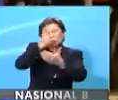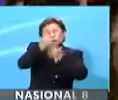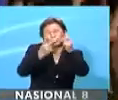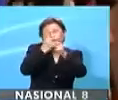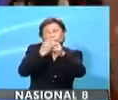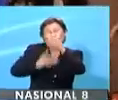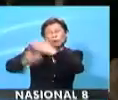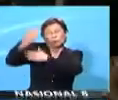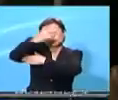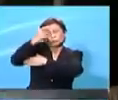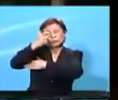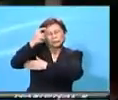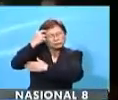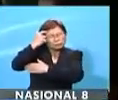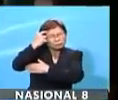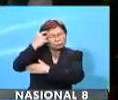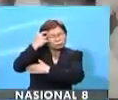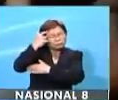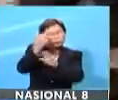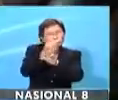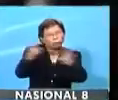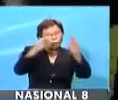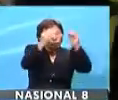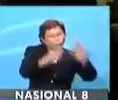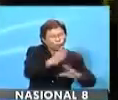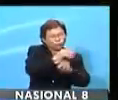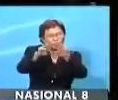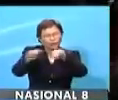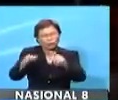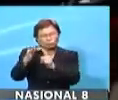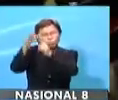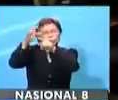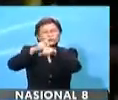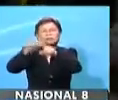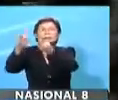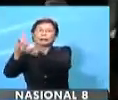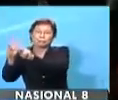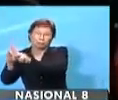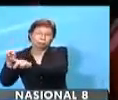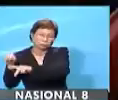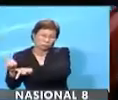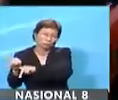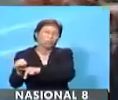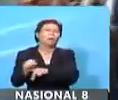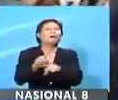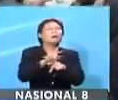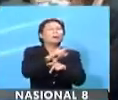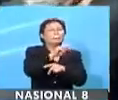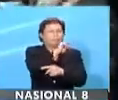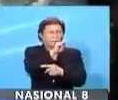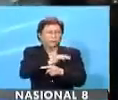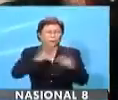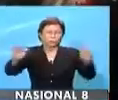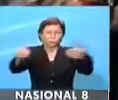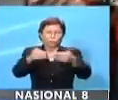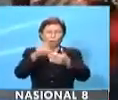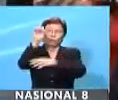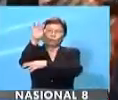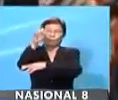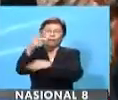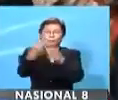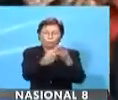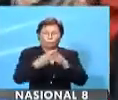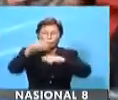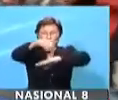lalu. Ia selepas mengambil kira aspek persediaan guru dan pelajar terutama di luar bandar. Terdahulu, Kamala Nathan menutup Karnival Perpaduan